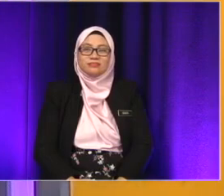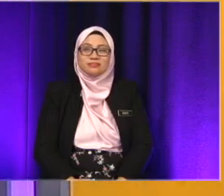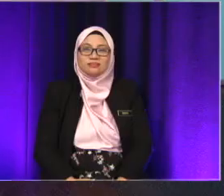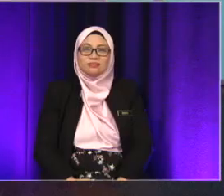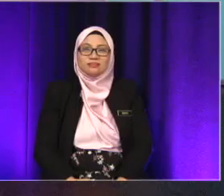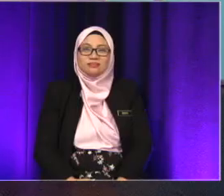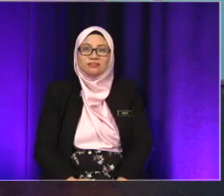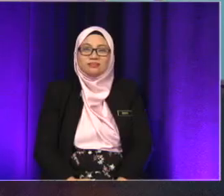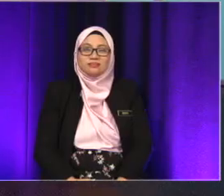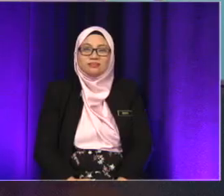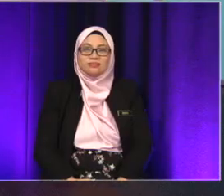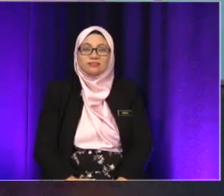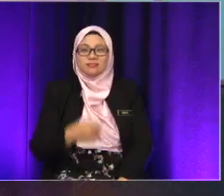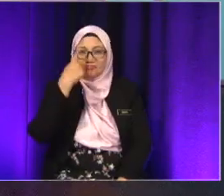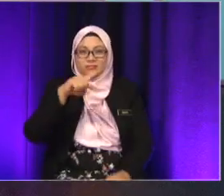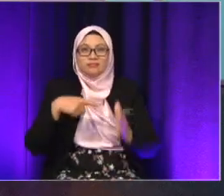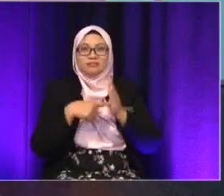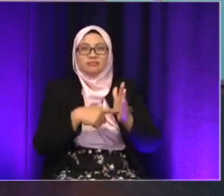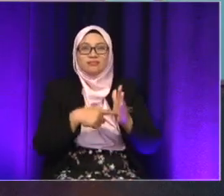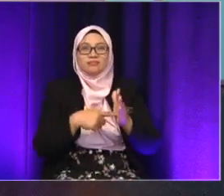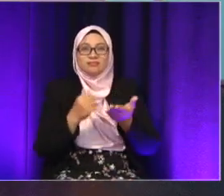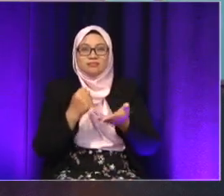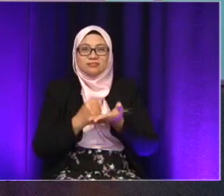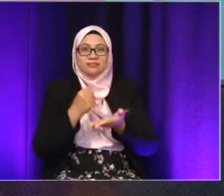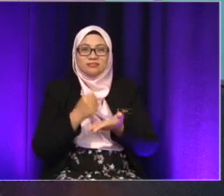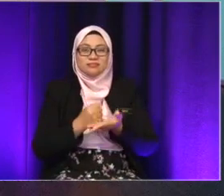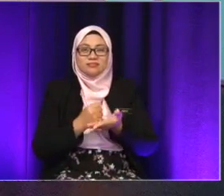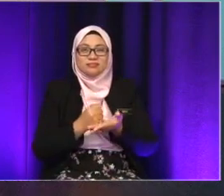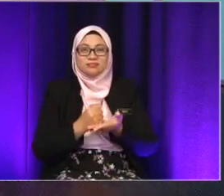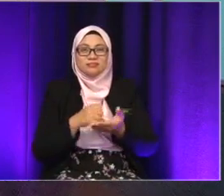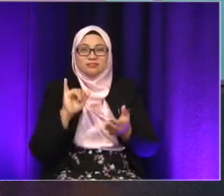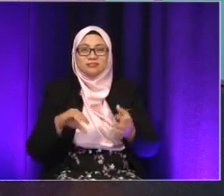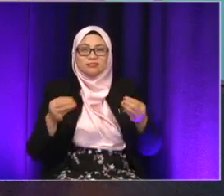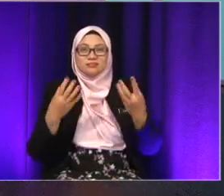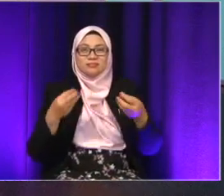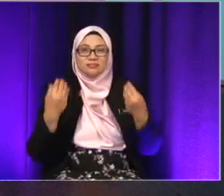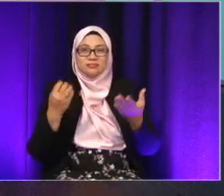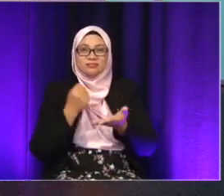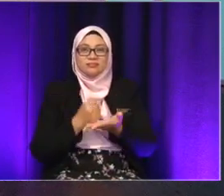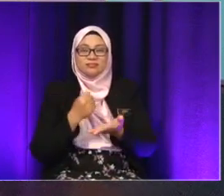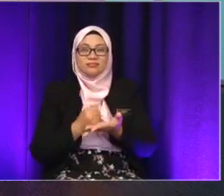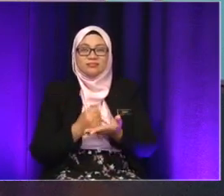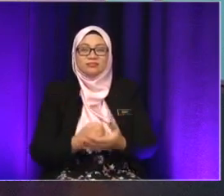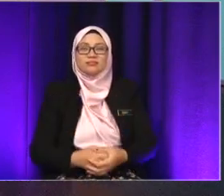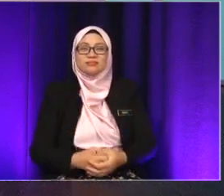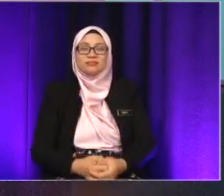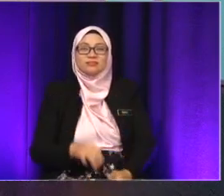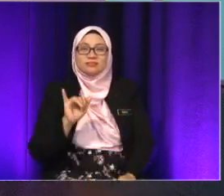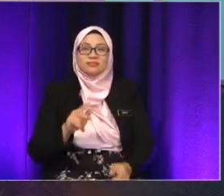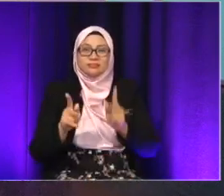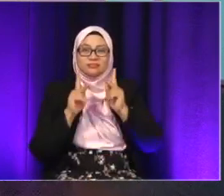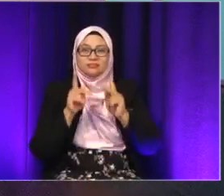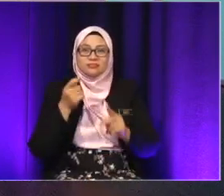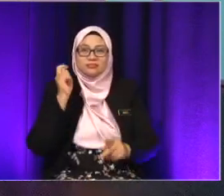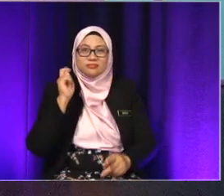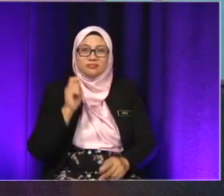untuk tunjukkan silinder ni, macam mana silinder tu. Yang banyak-banyak ni silinder ke cikgu? Ni silinder yang tadi Aiman tanya cikgu kan. Okey. Yang kata tadi tu silinder yang